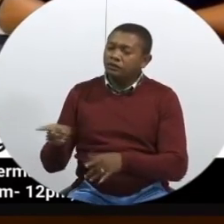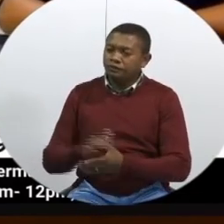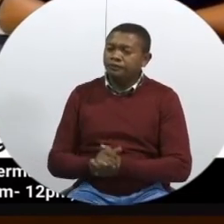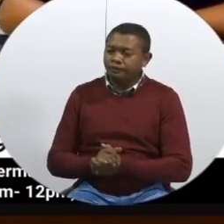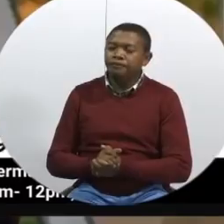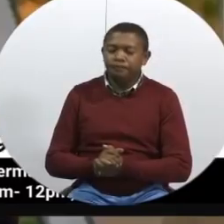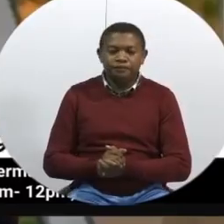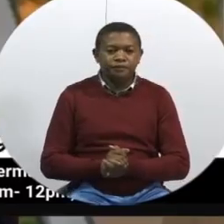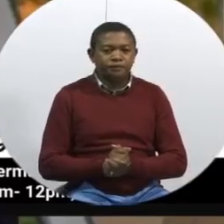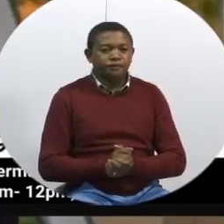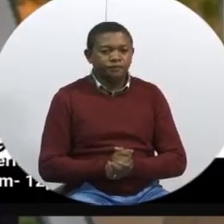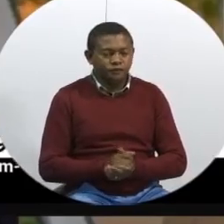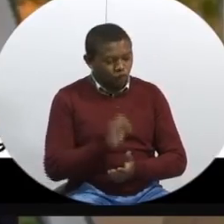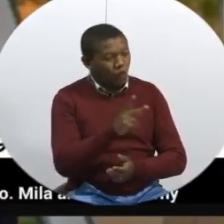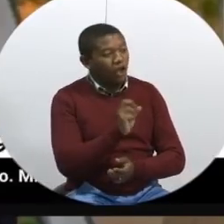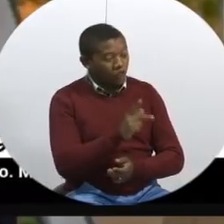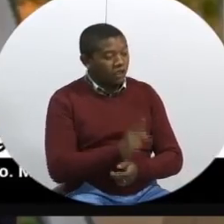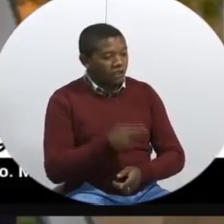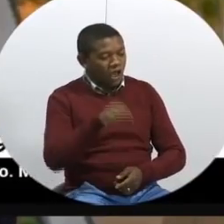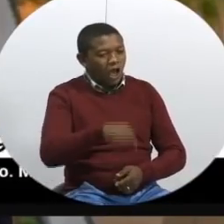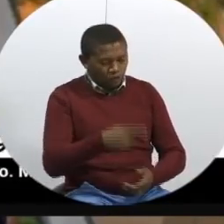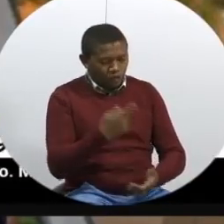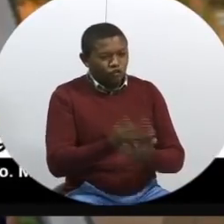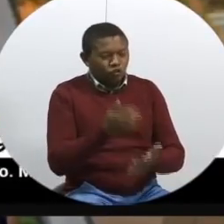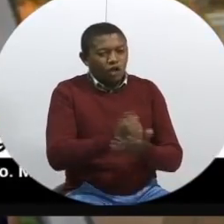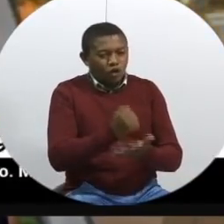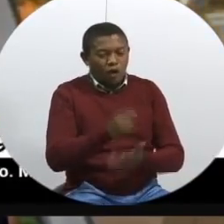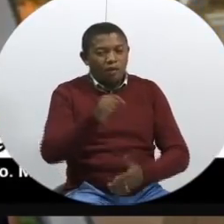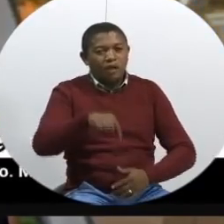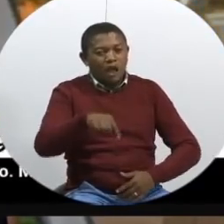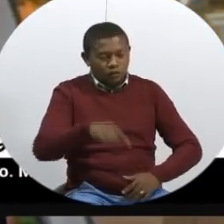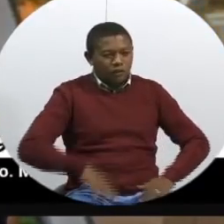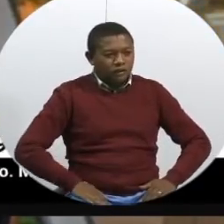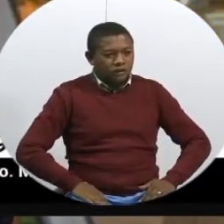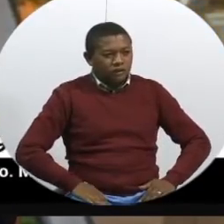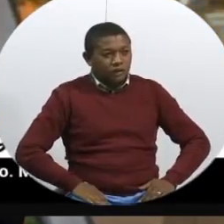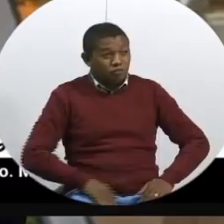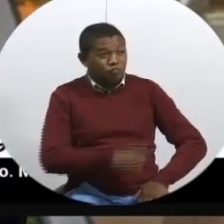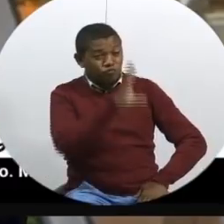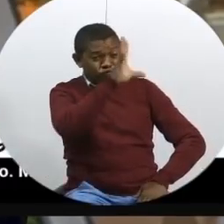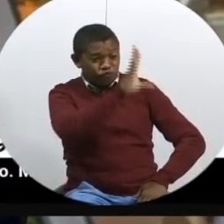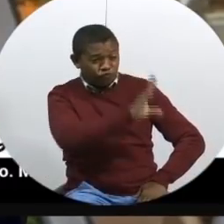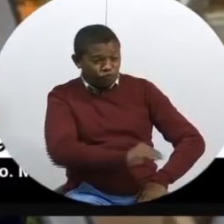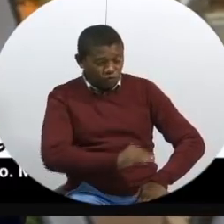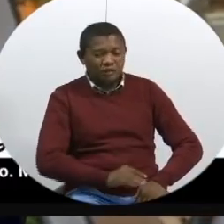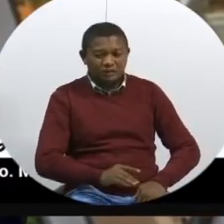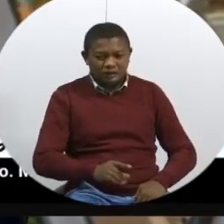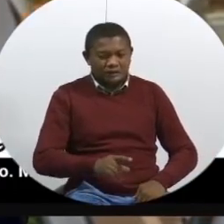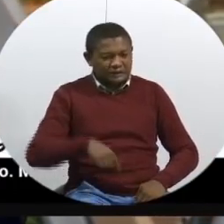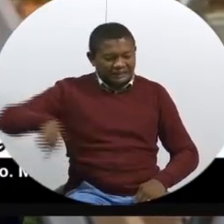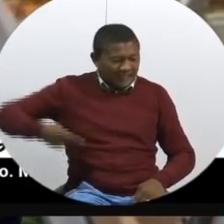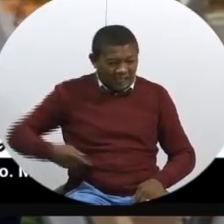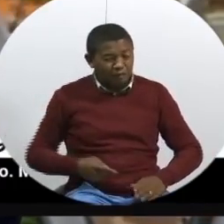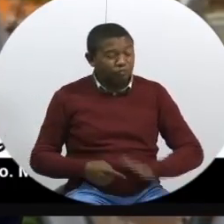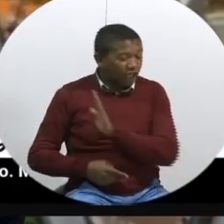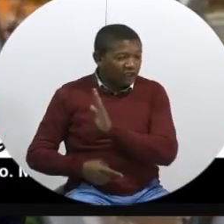izay? Ia, androany tokoa dia androany ny tapakandro manindritra dia